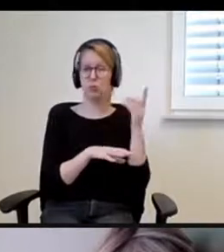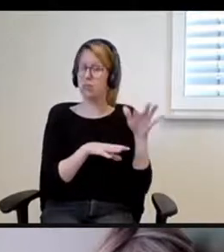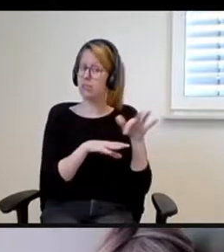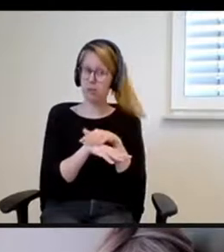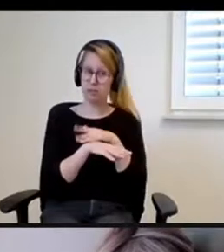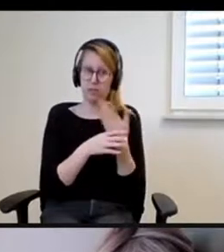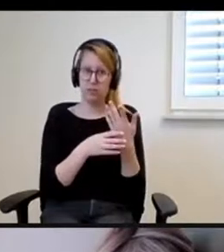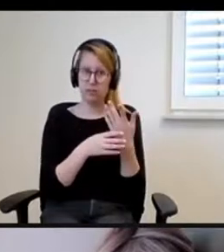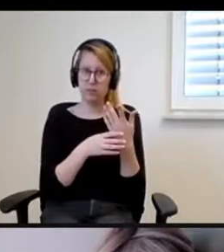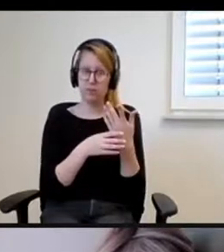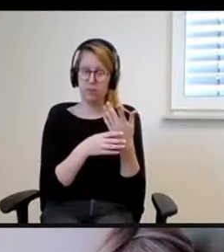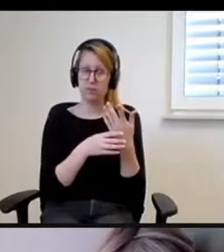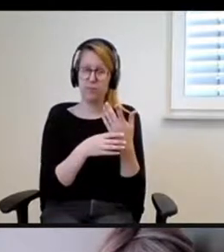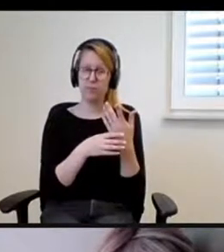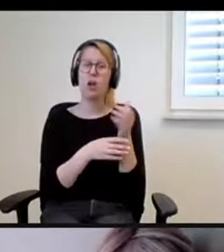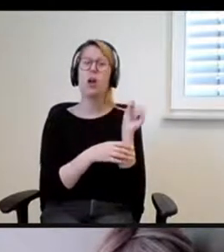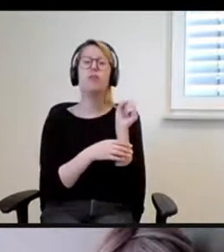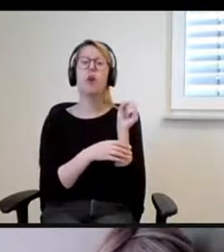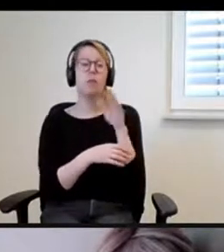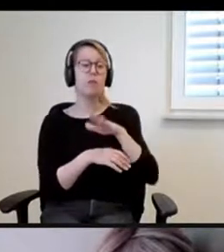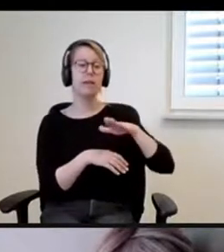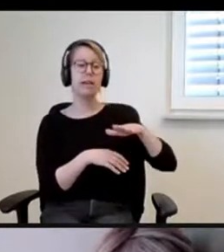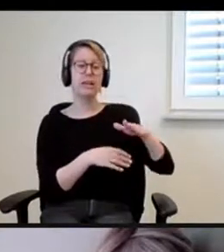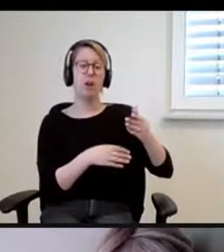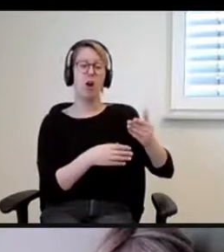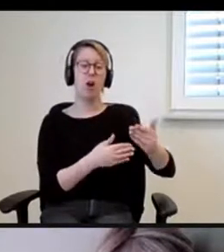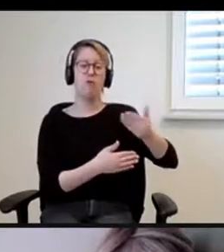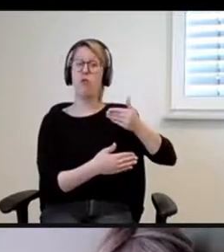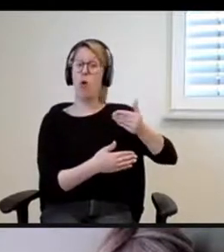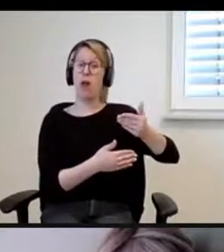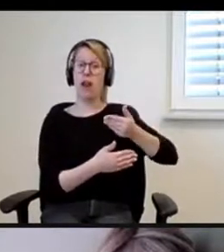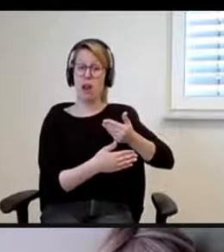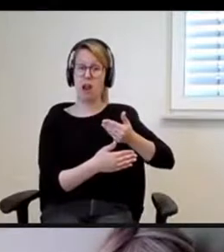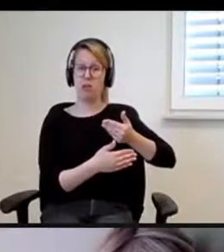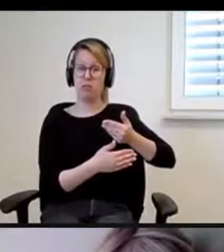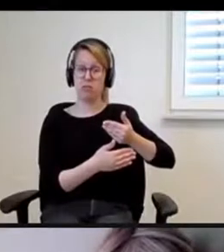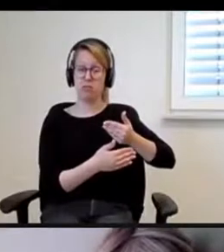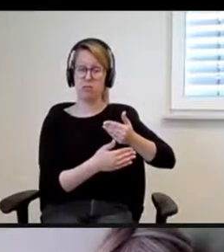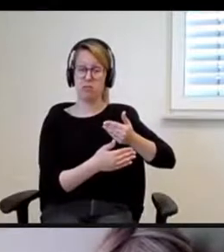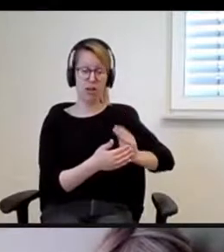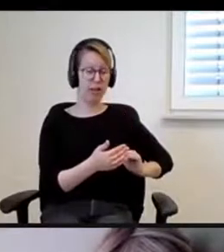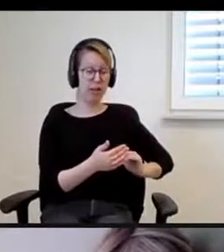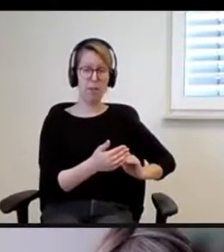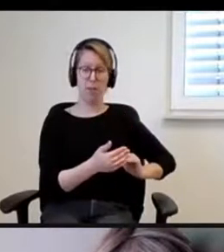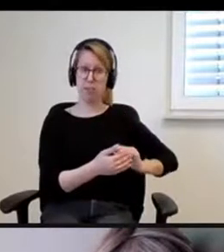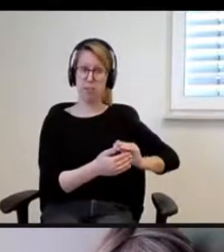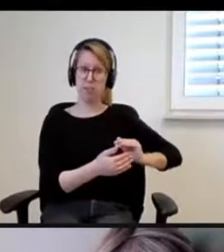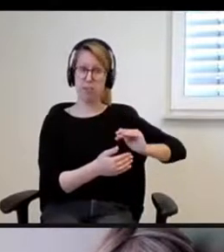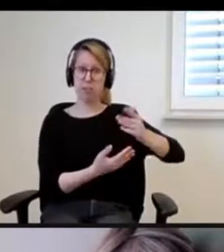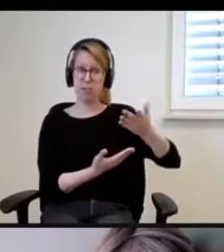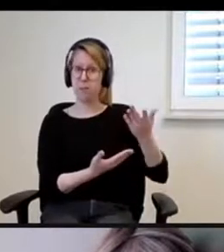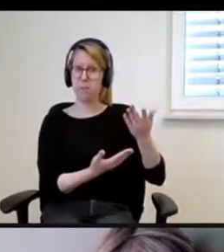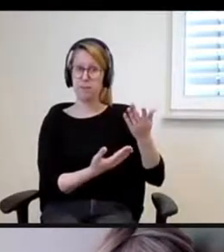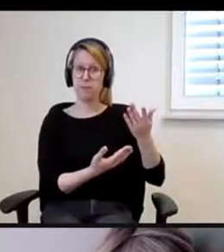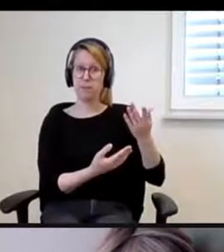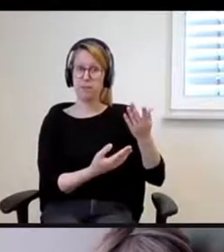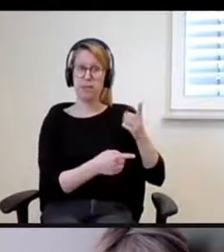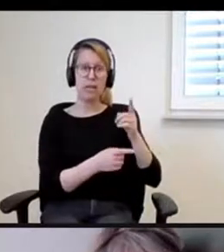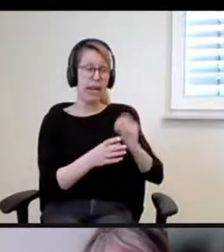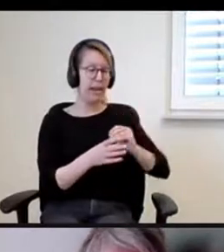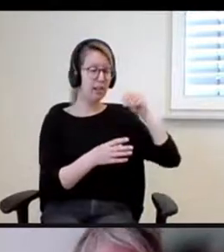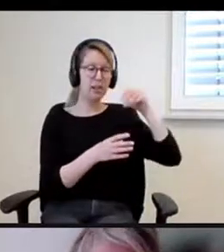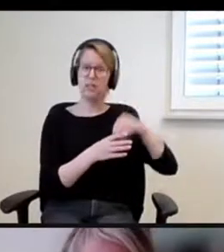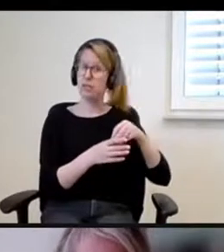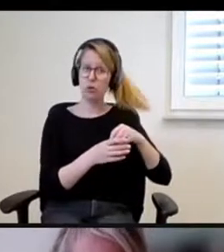enfant qui connaît depuis tout petit la diversité du monde et des possibilités, des barrières